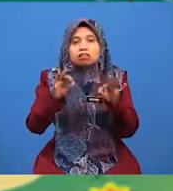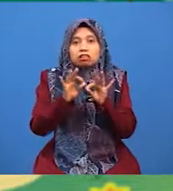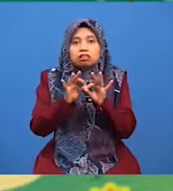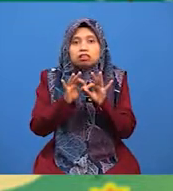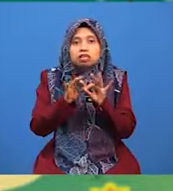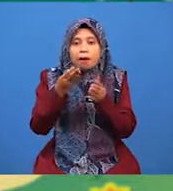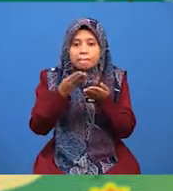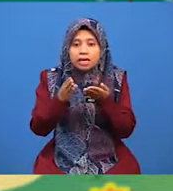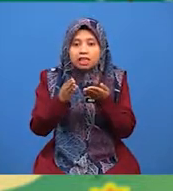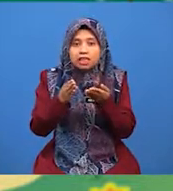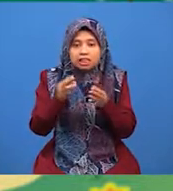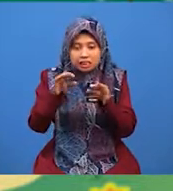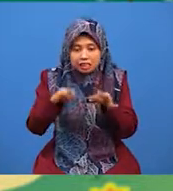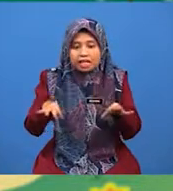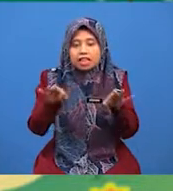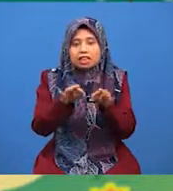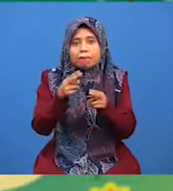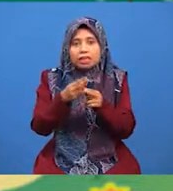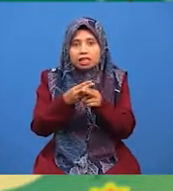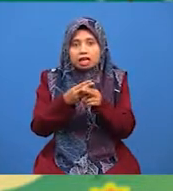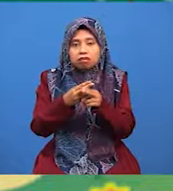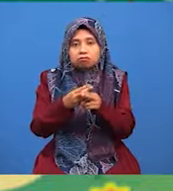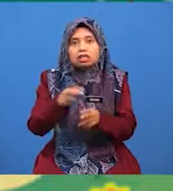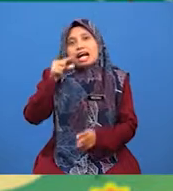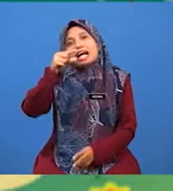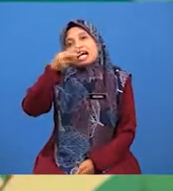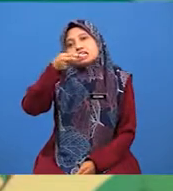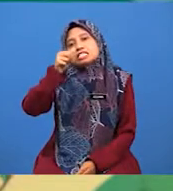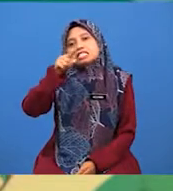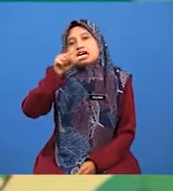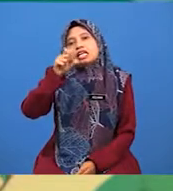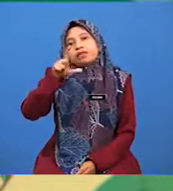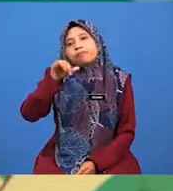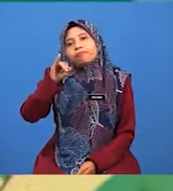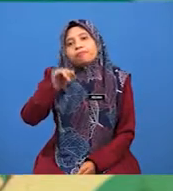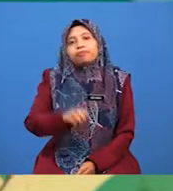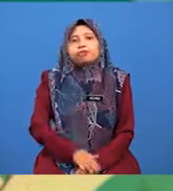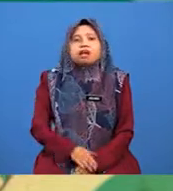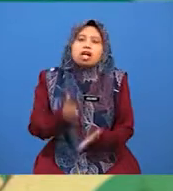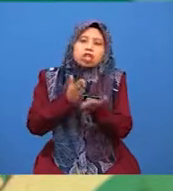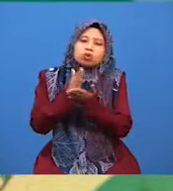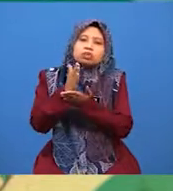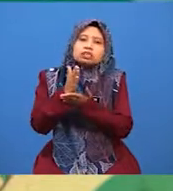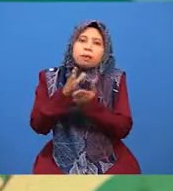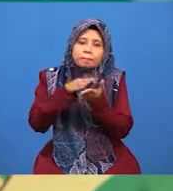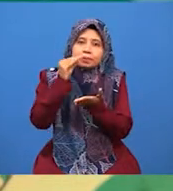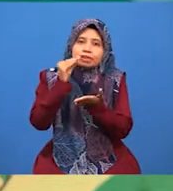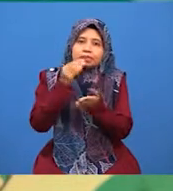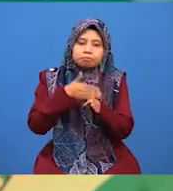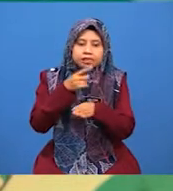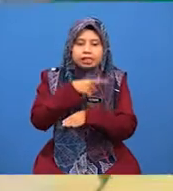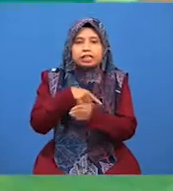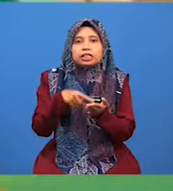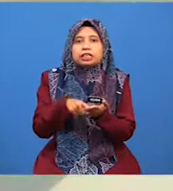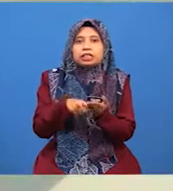penceritaan bagi cerpen karya Ghazali Latif ini. Kita teruskan pembelajaran kita pada